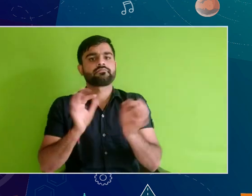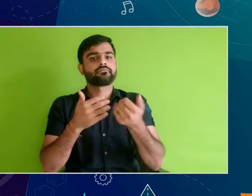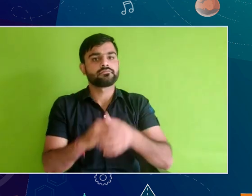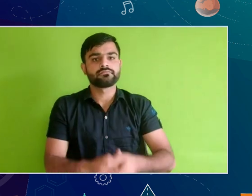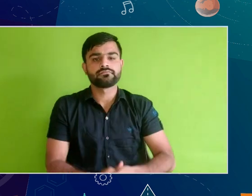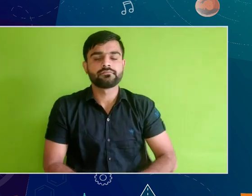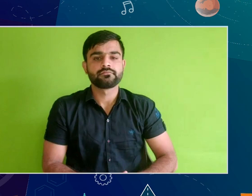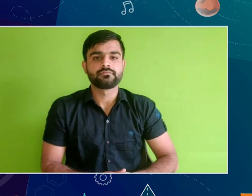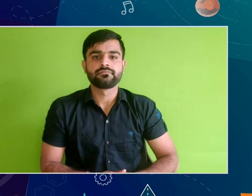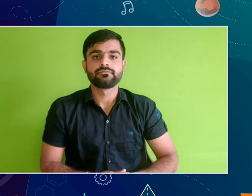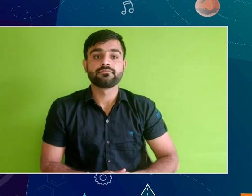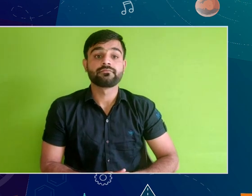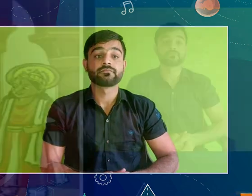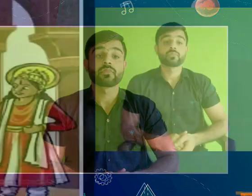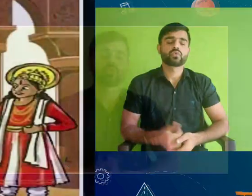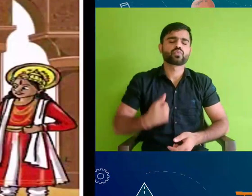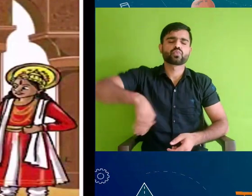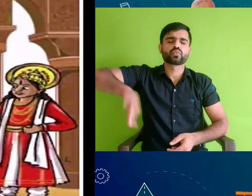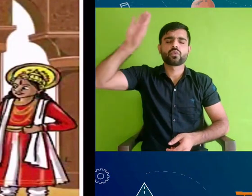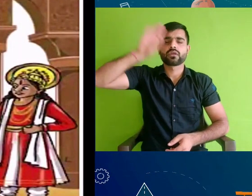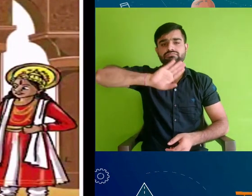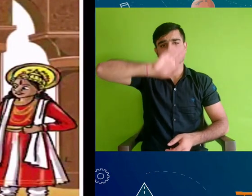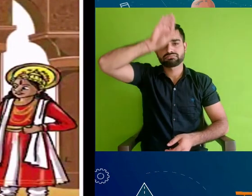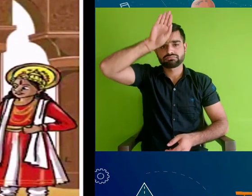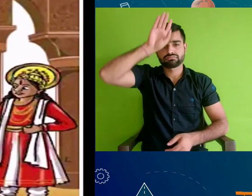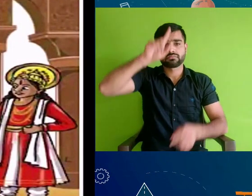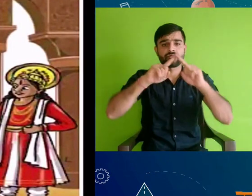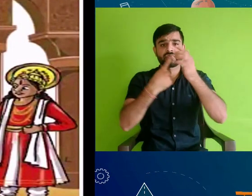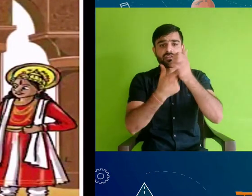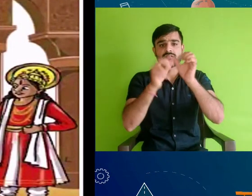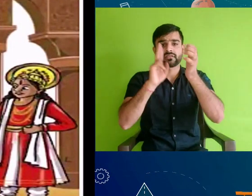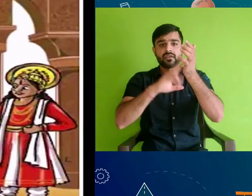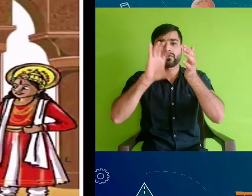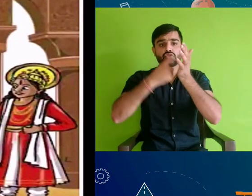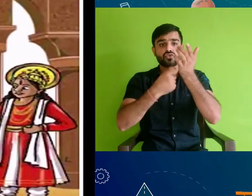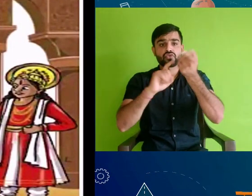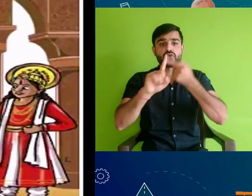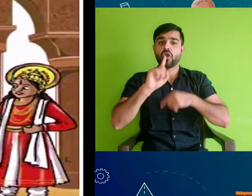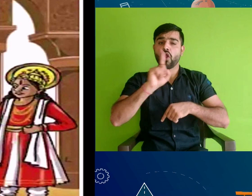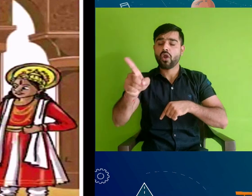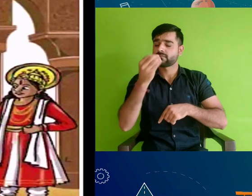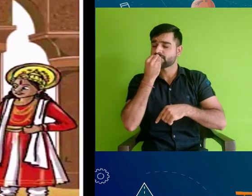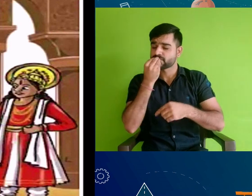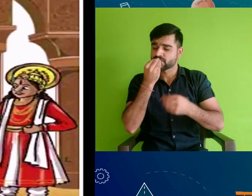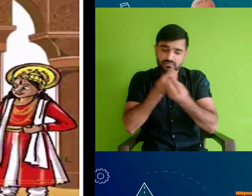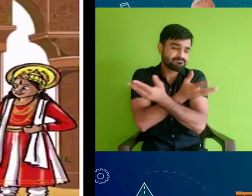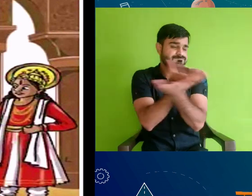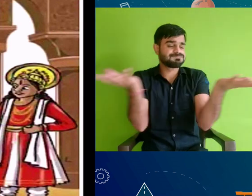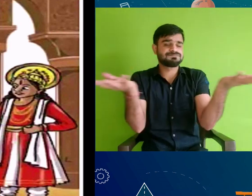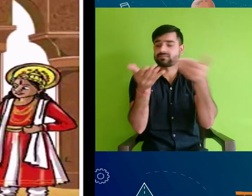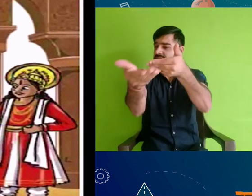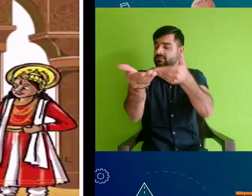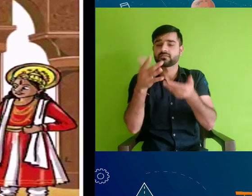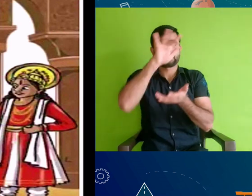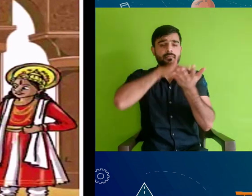राइट, वंस द महाराजा ऑफ ट्रावणकोर ऑर्डर्ड अ ग्रैंड डिनर इन हिज पैलेस। तो एक बार की बात